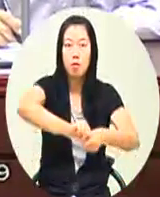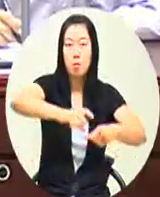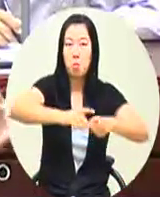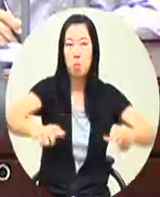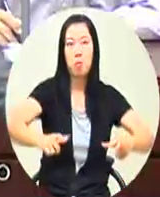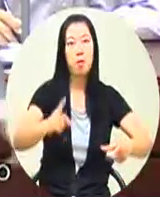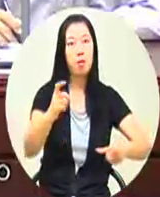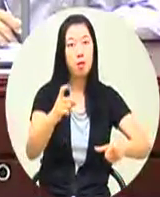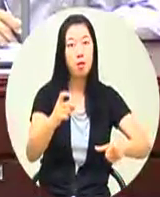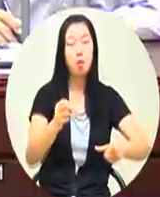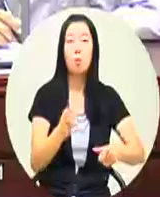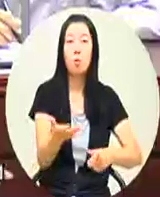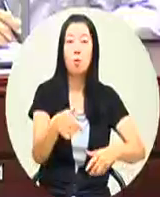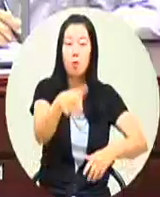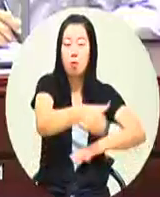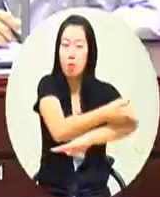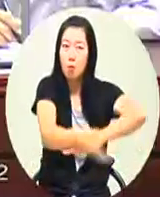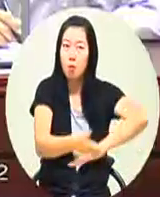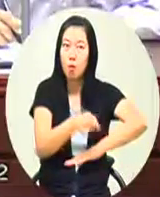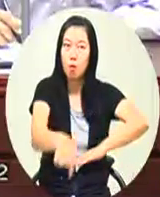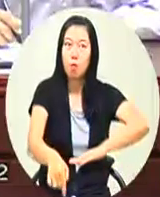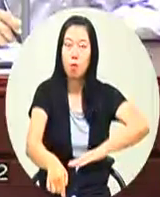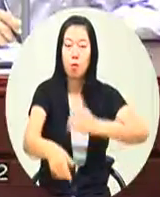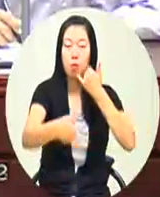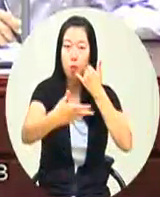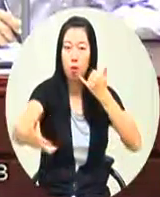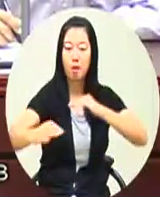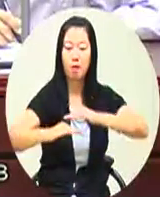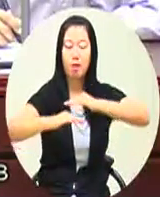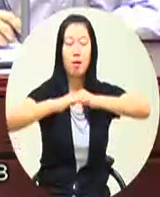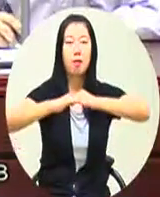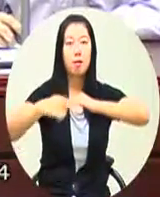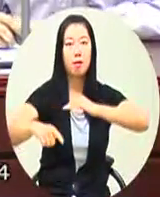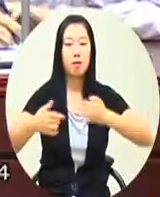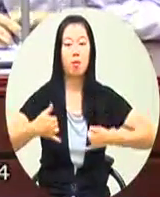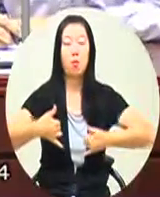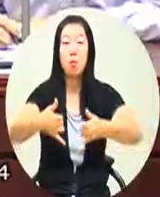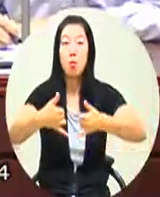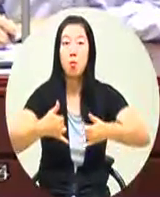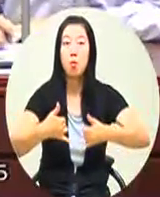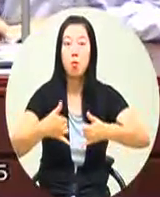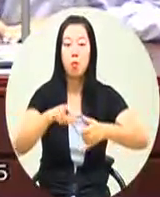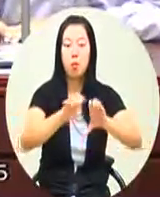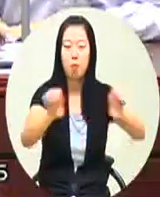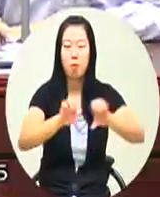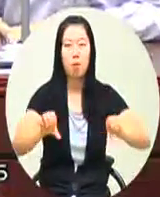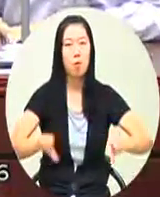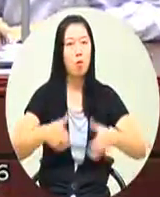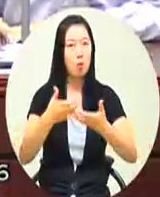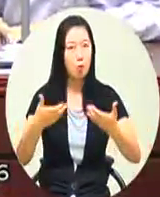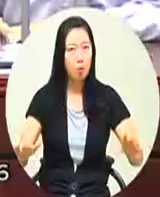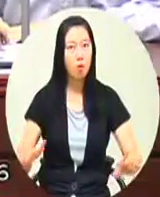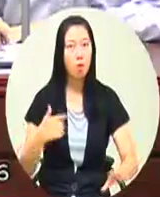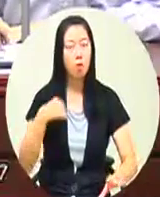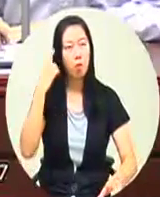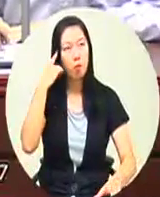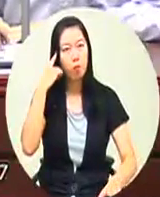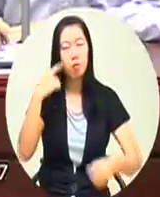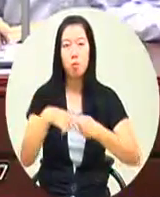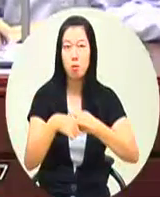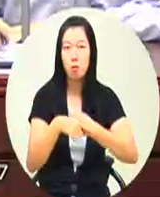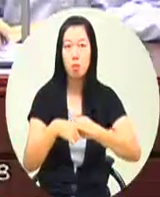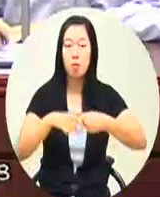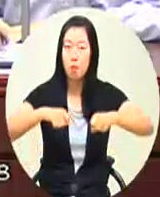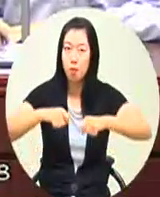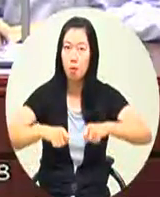它已经赶潮，就是跟海水位齐平，那道路上面有很多的这个管线，所以我们会研拟一些其他比较